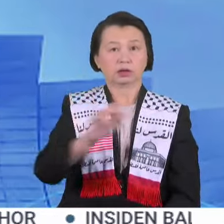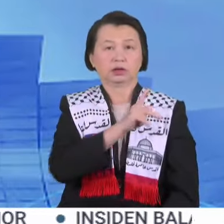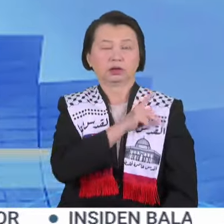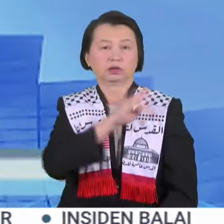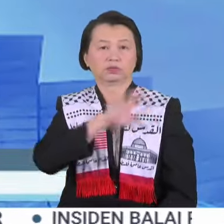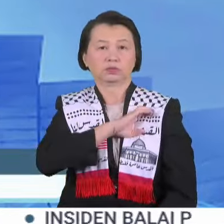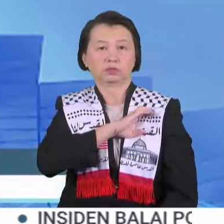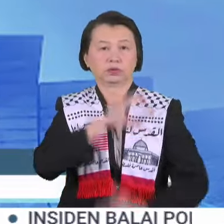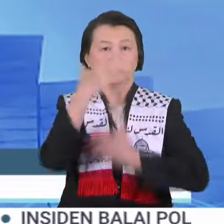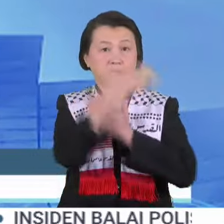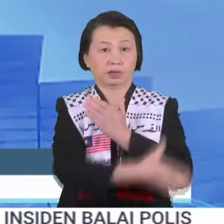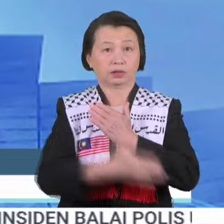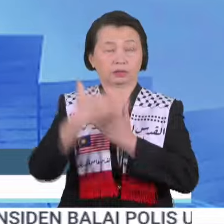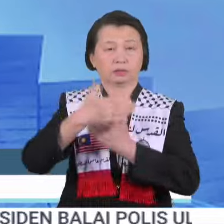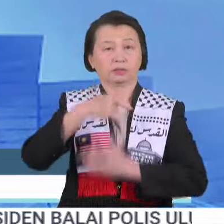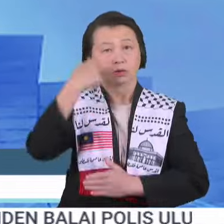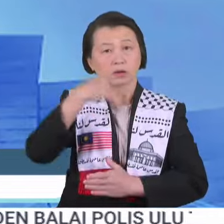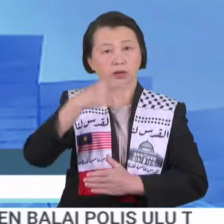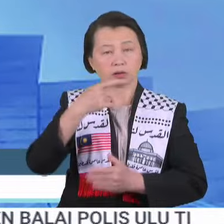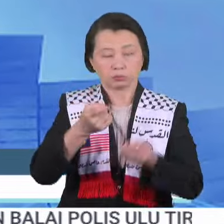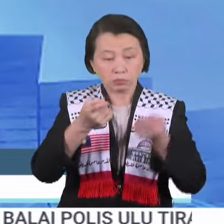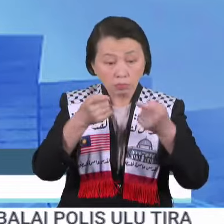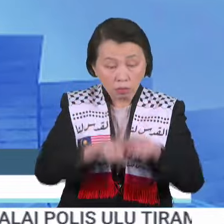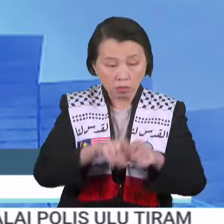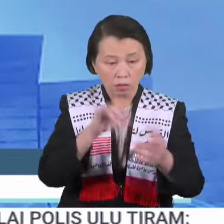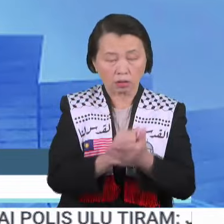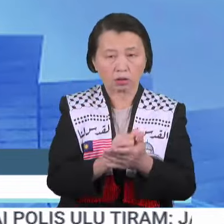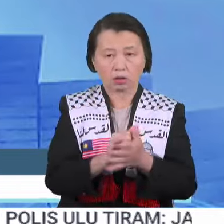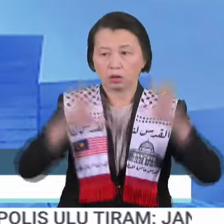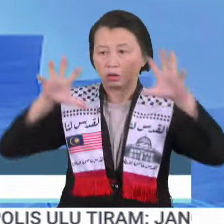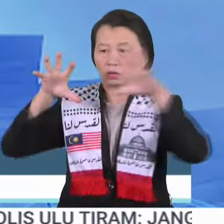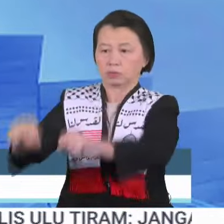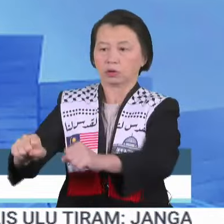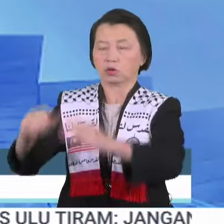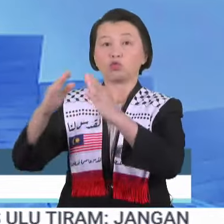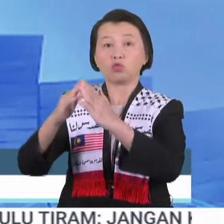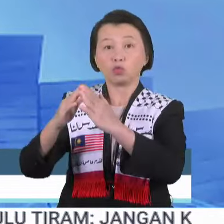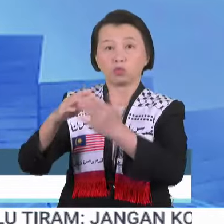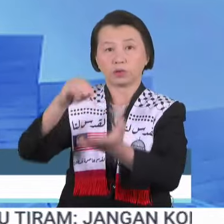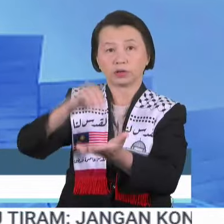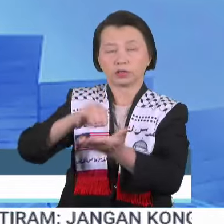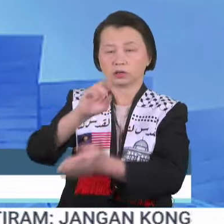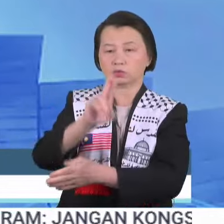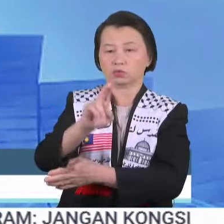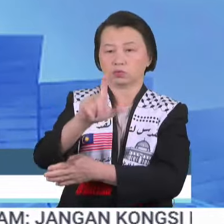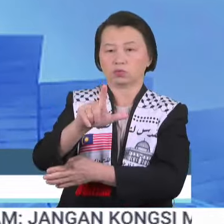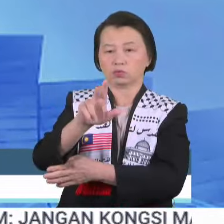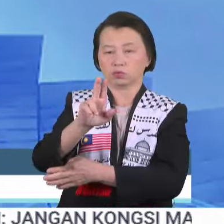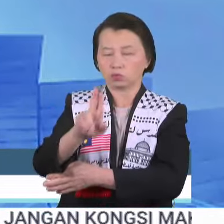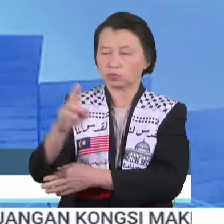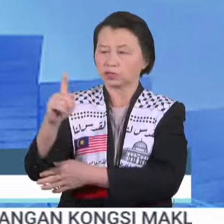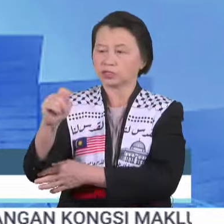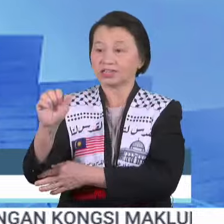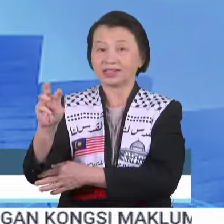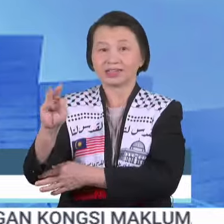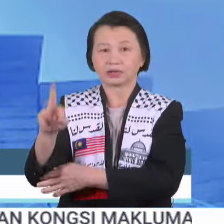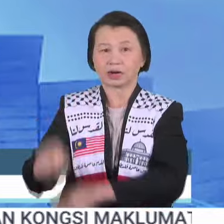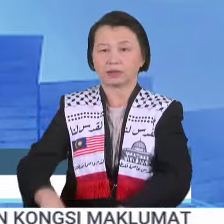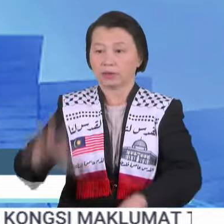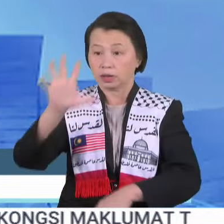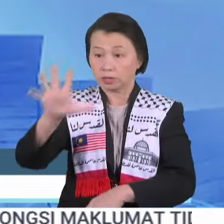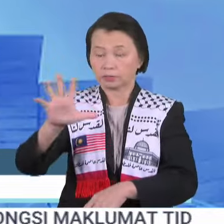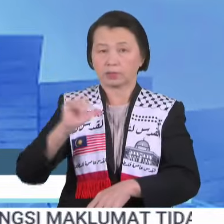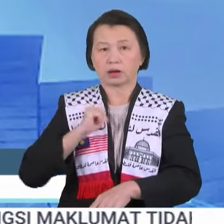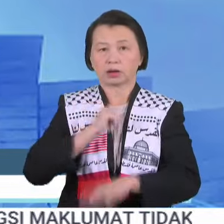Negara Tan Sri Razaluddin Hussein berkata susulan kejadian itu, serbuan di rumah suspek di Ulu Tiram dibuat. Lima ahli keluarga suspek